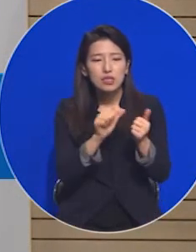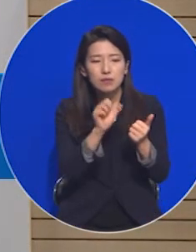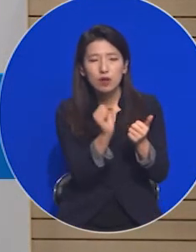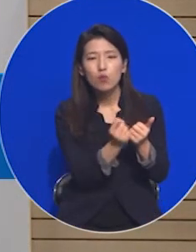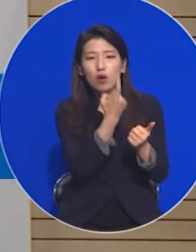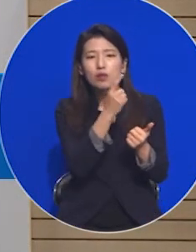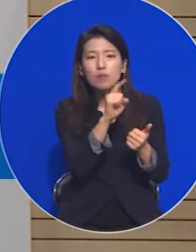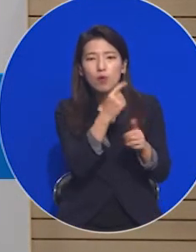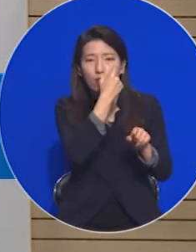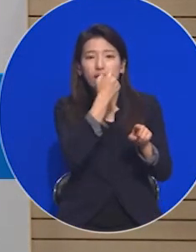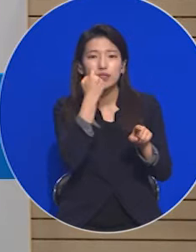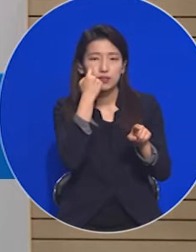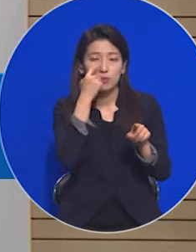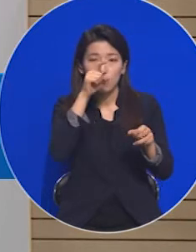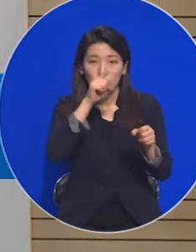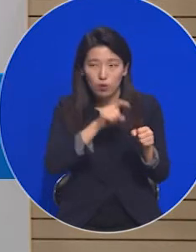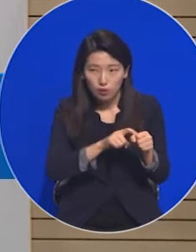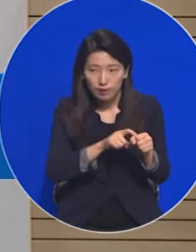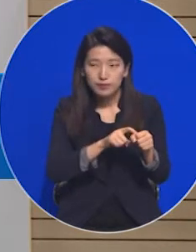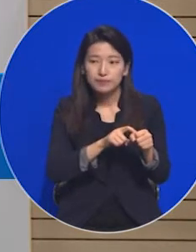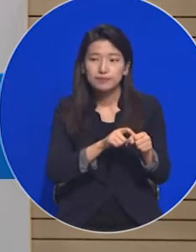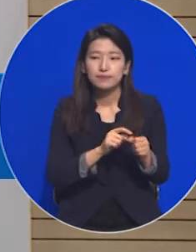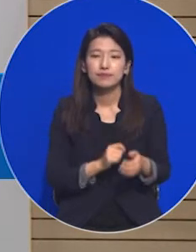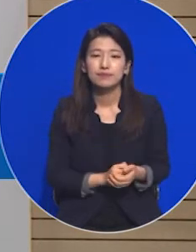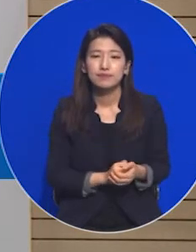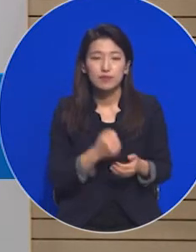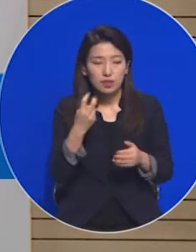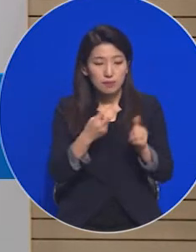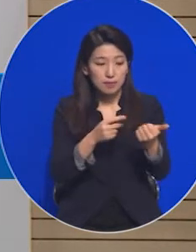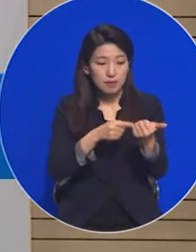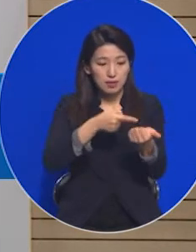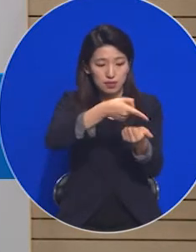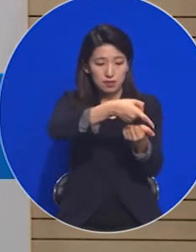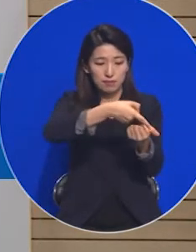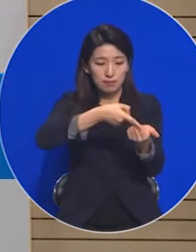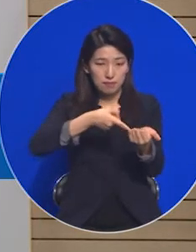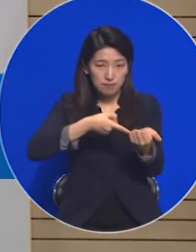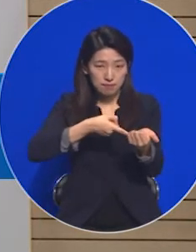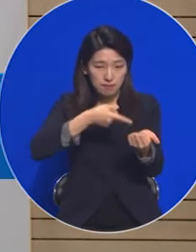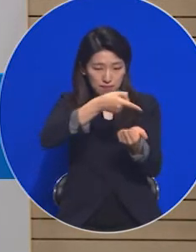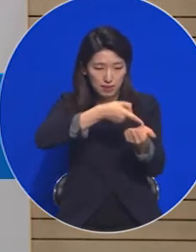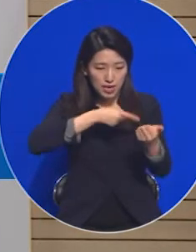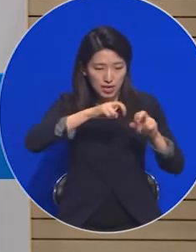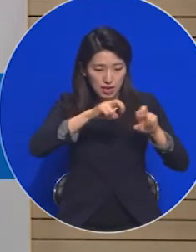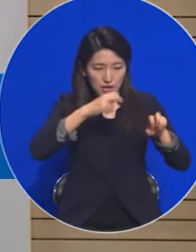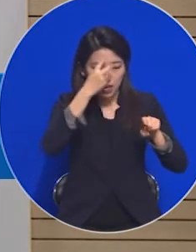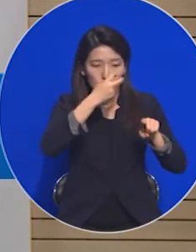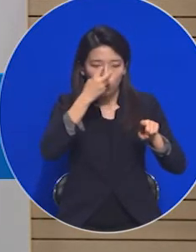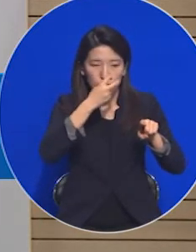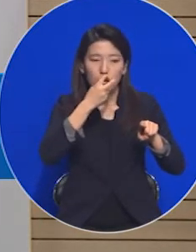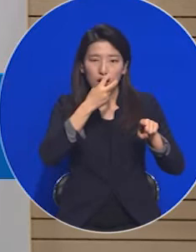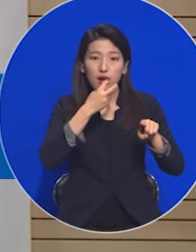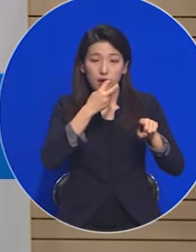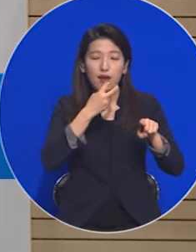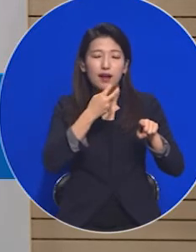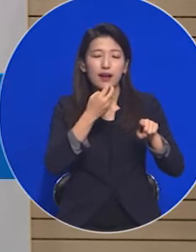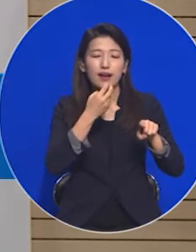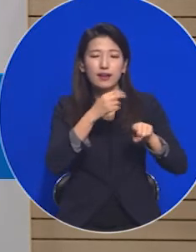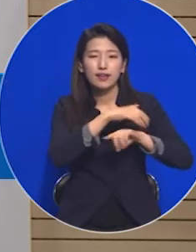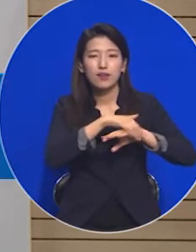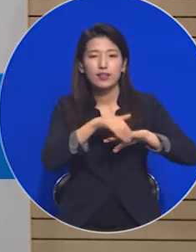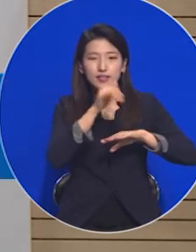위해서 그런 경우에는 부검 소견을 참고해서 판단을 하고는 있는 상황입니다. 근데 이